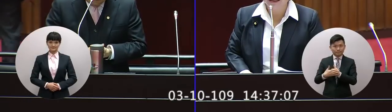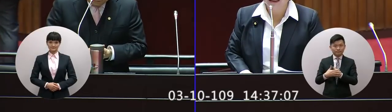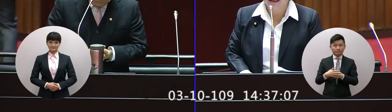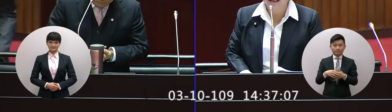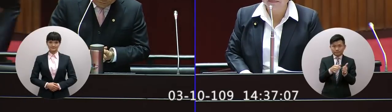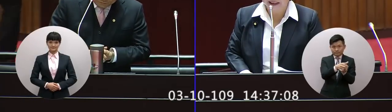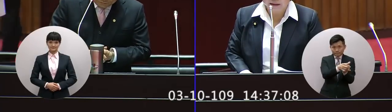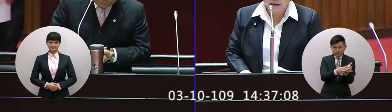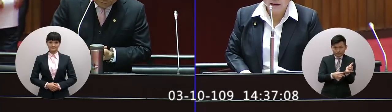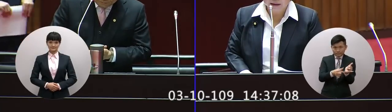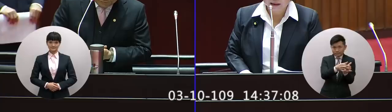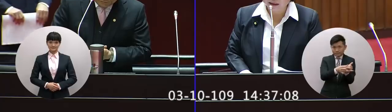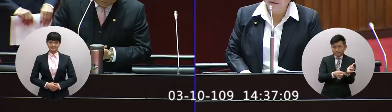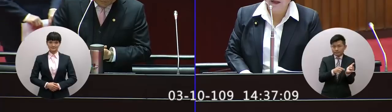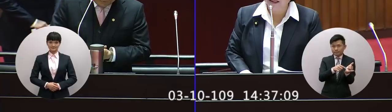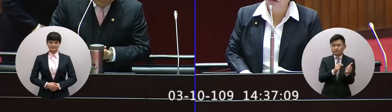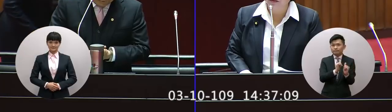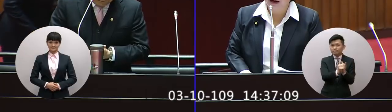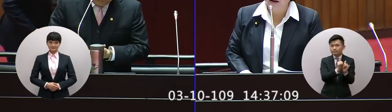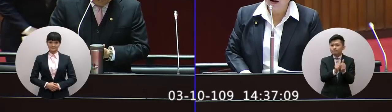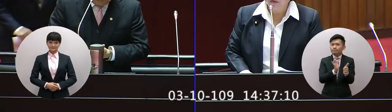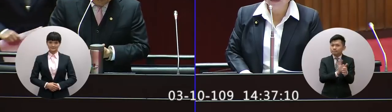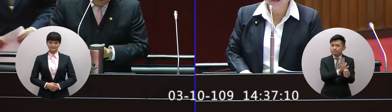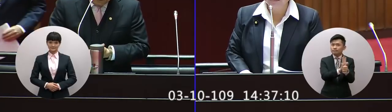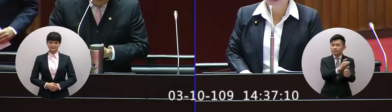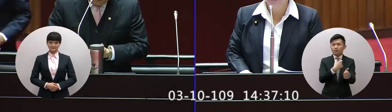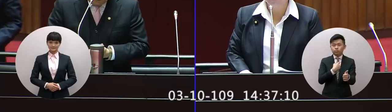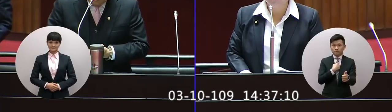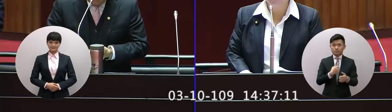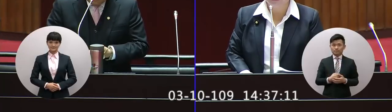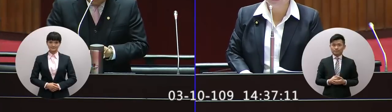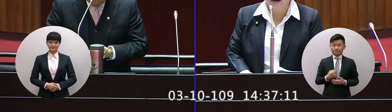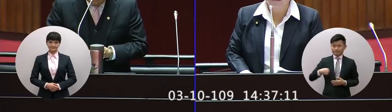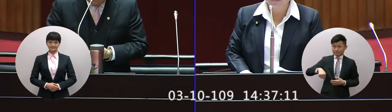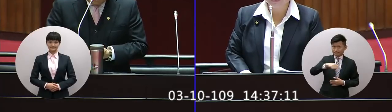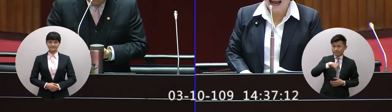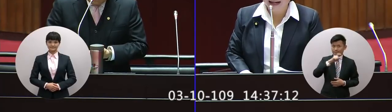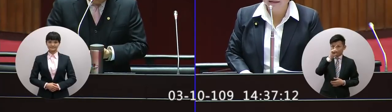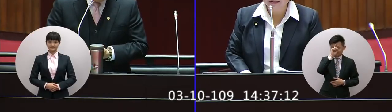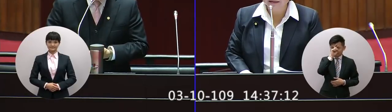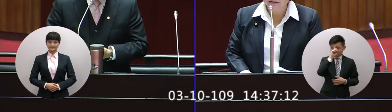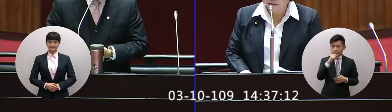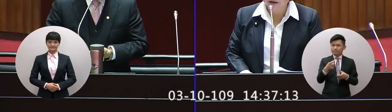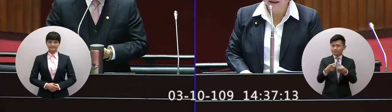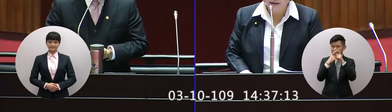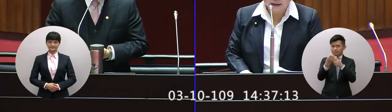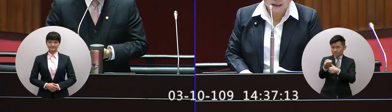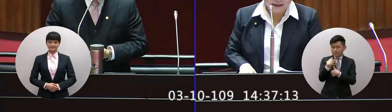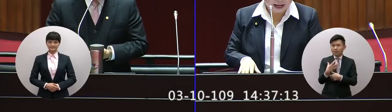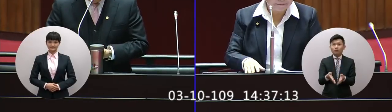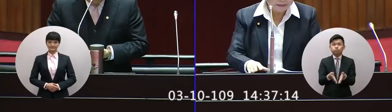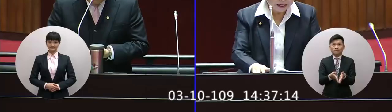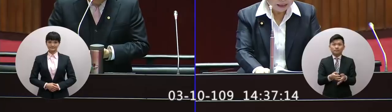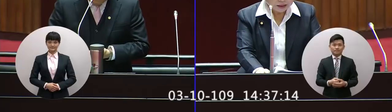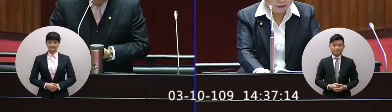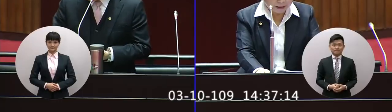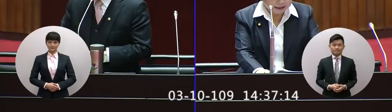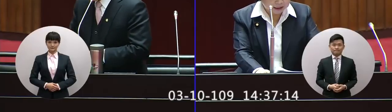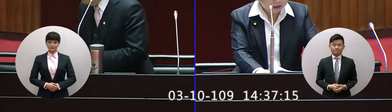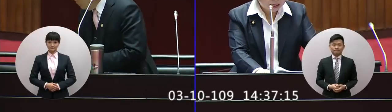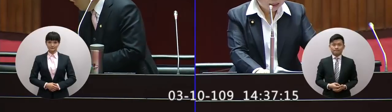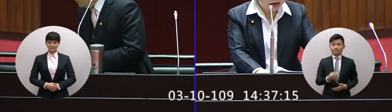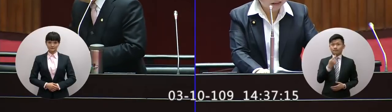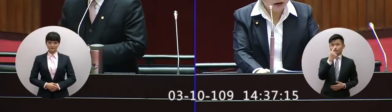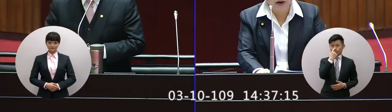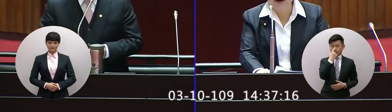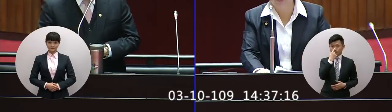台湾的人民，这是非常重要，我们希望能够得到答案，我们希望能够得到答案。所以